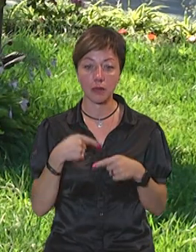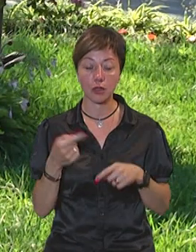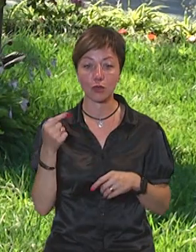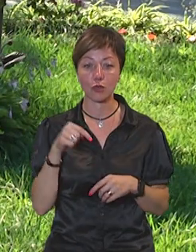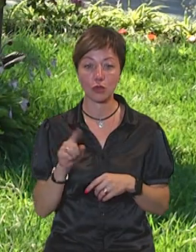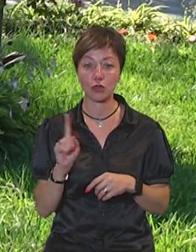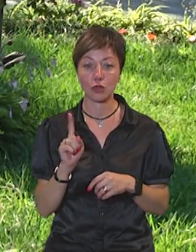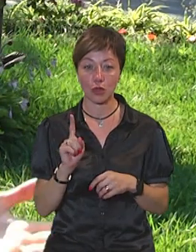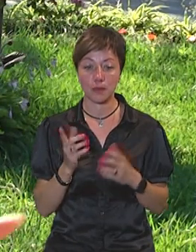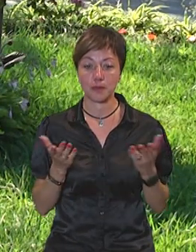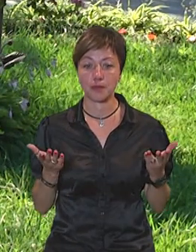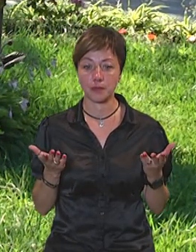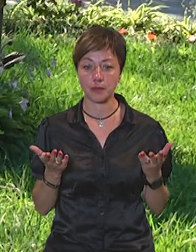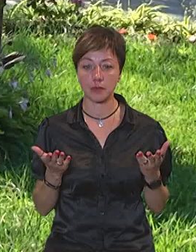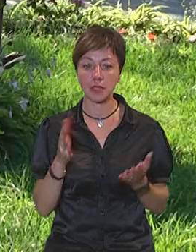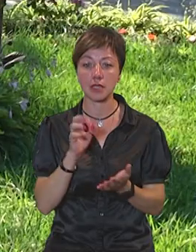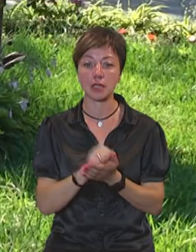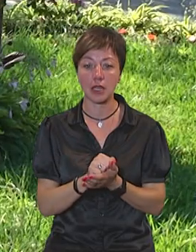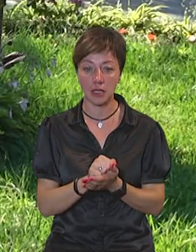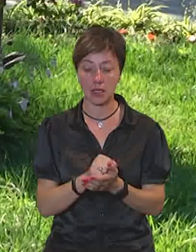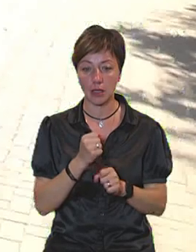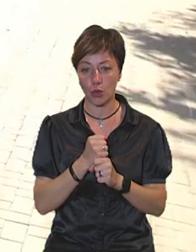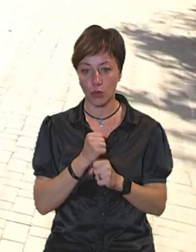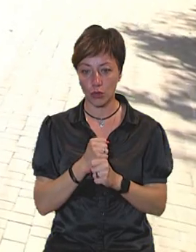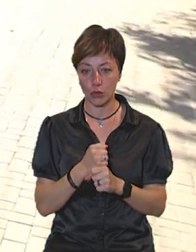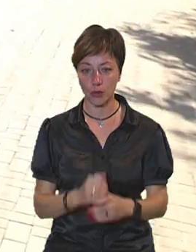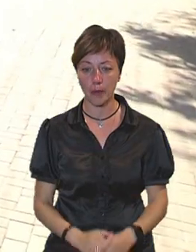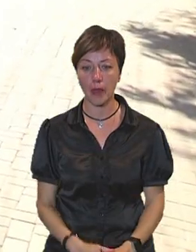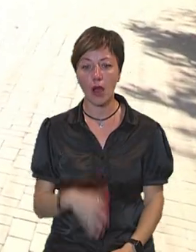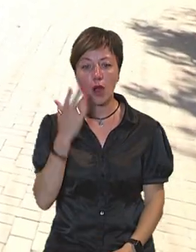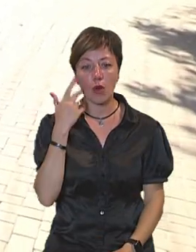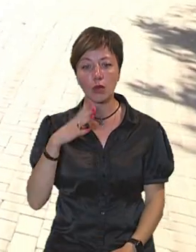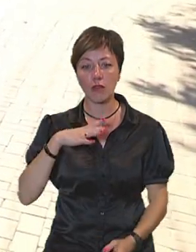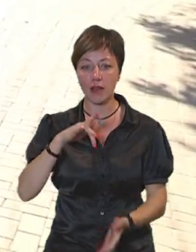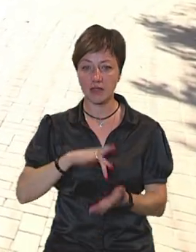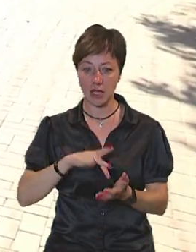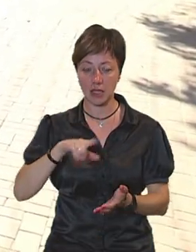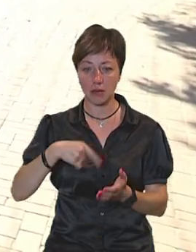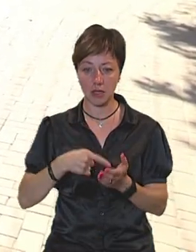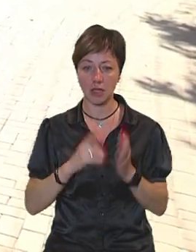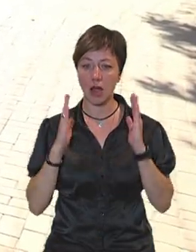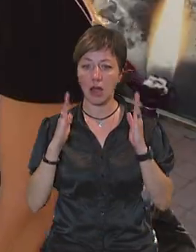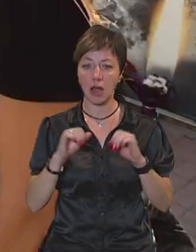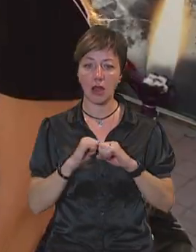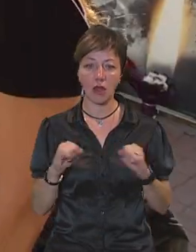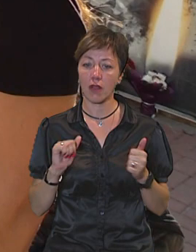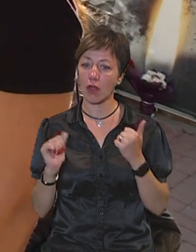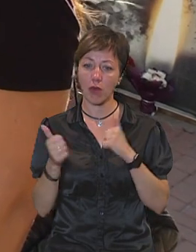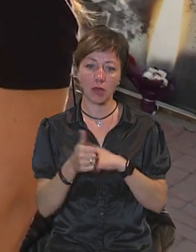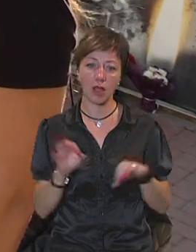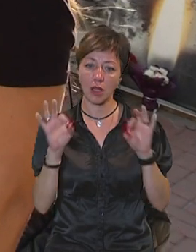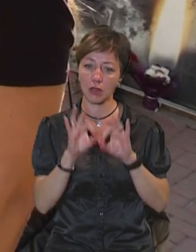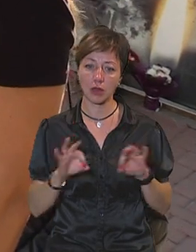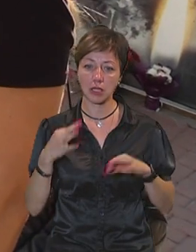що, ну, він зайнятий роботою. Коли буває у центрі міста, каже Тамара, алею героїв не оминає жодного